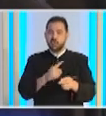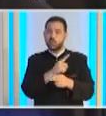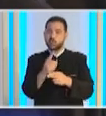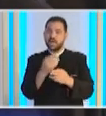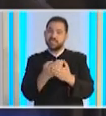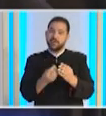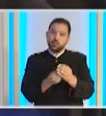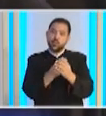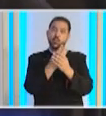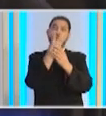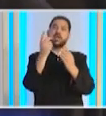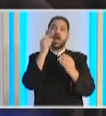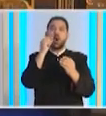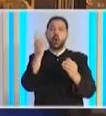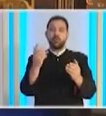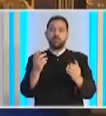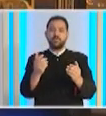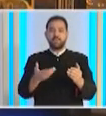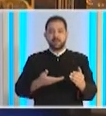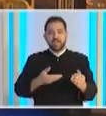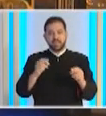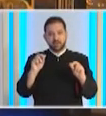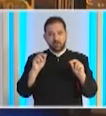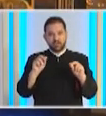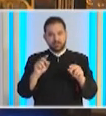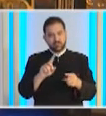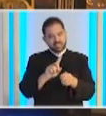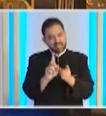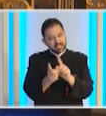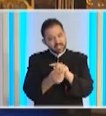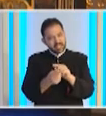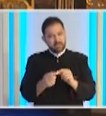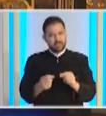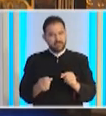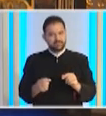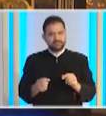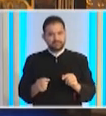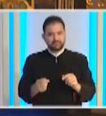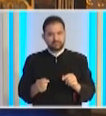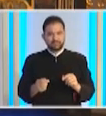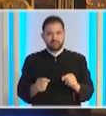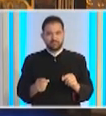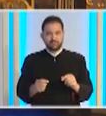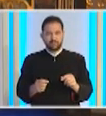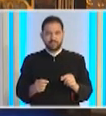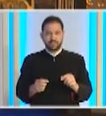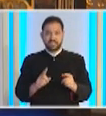înnoirea noastră, înnoirea omului. Adică să ne schimbăm, tema aceasta a schimbării stă la